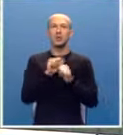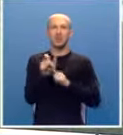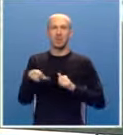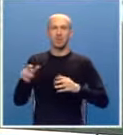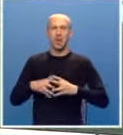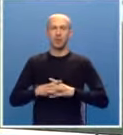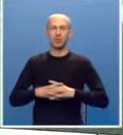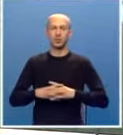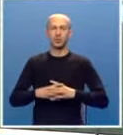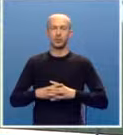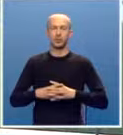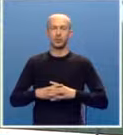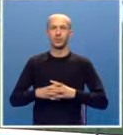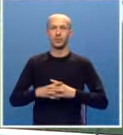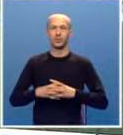sportistima.